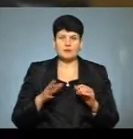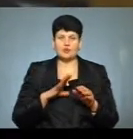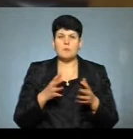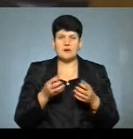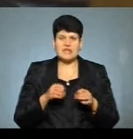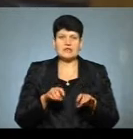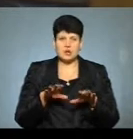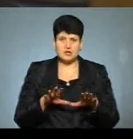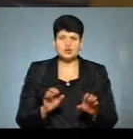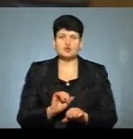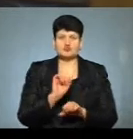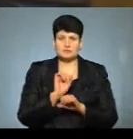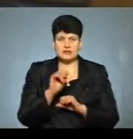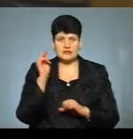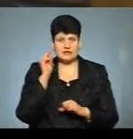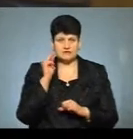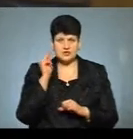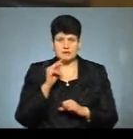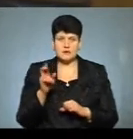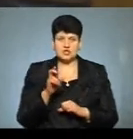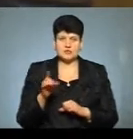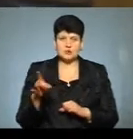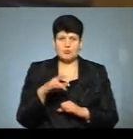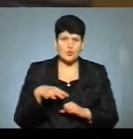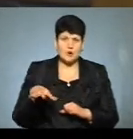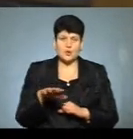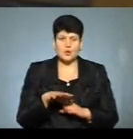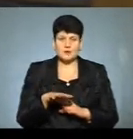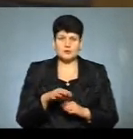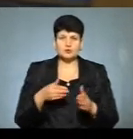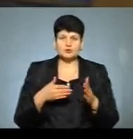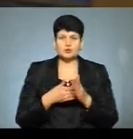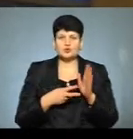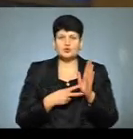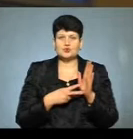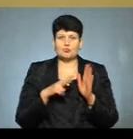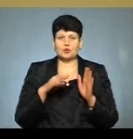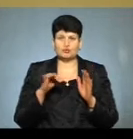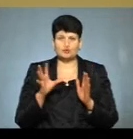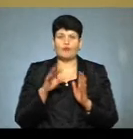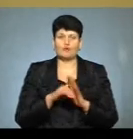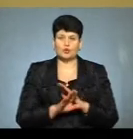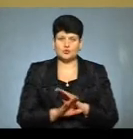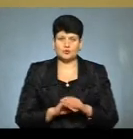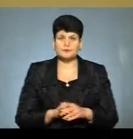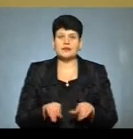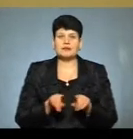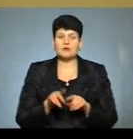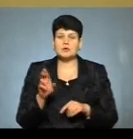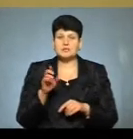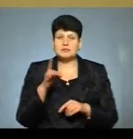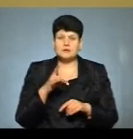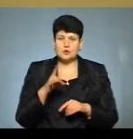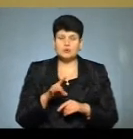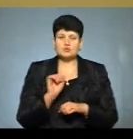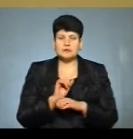рішення призупинити навчання в Бережанському районі до 7 лютого включно. Також у Бережанському районі